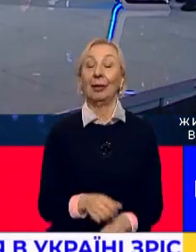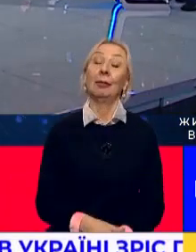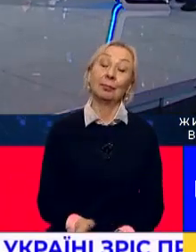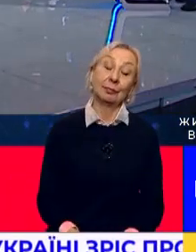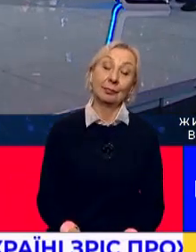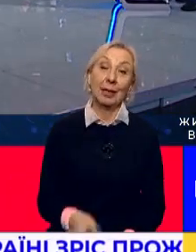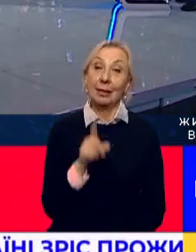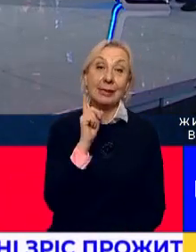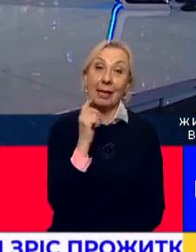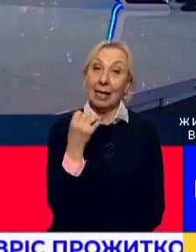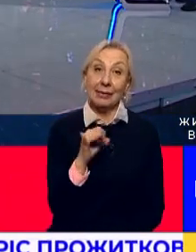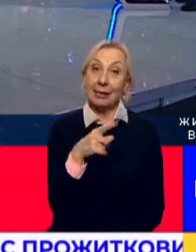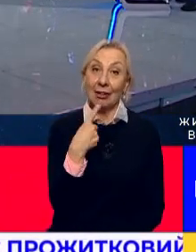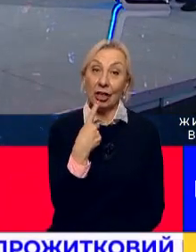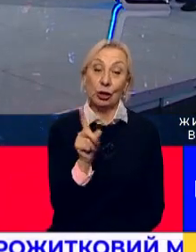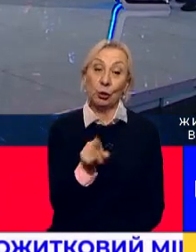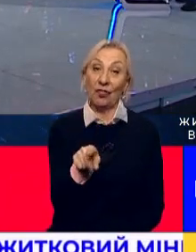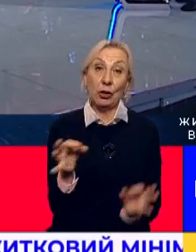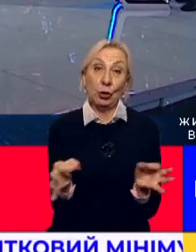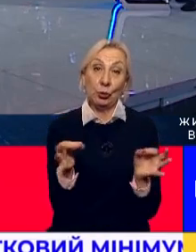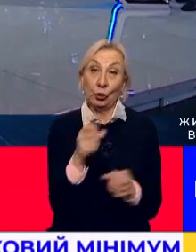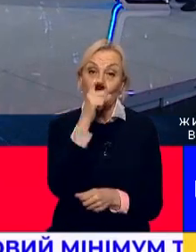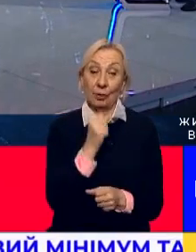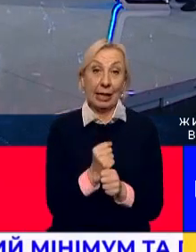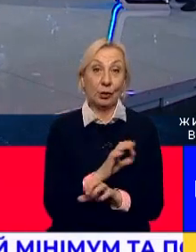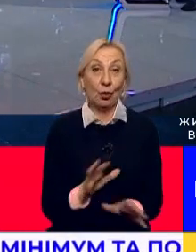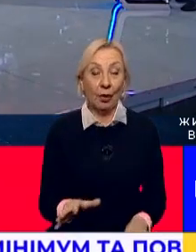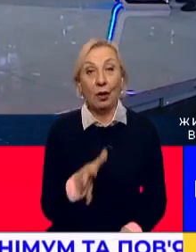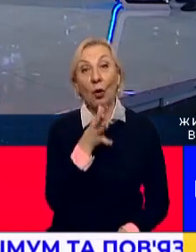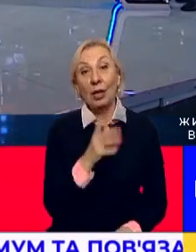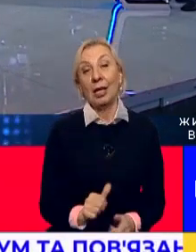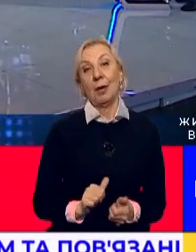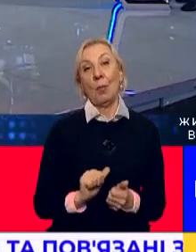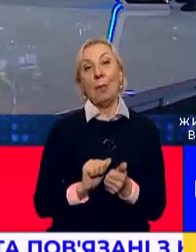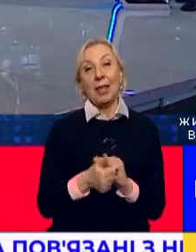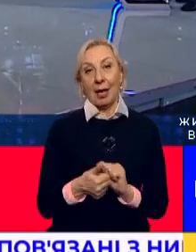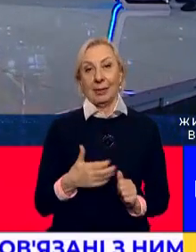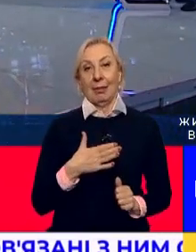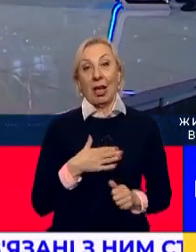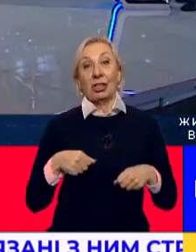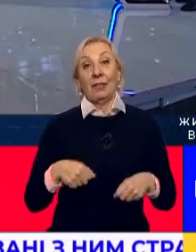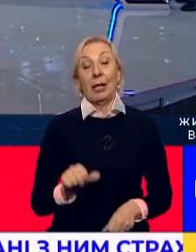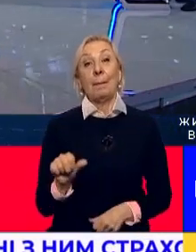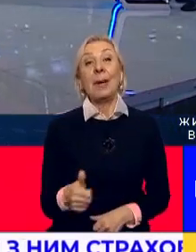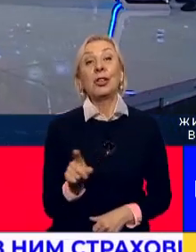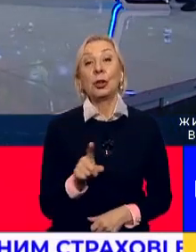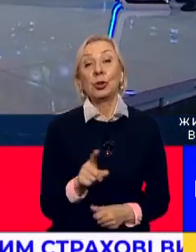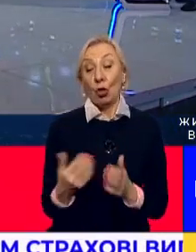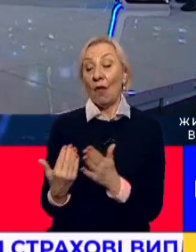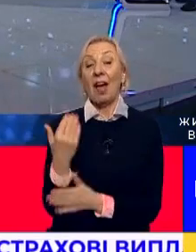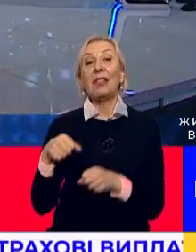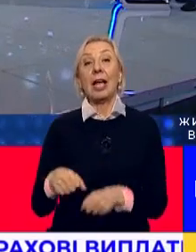стверджує, що він нічого не скоїв. Коли поміняється влада, нова влада, наша влада, перше, що зробить, це